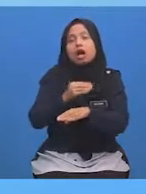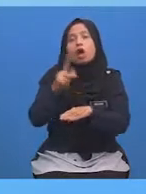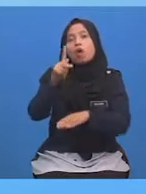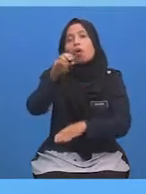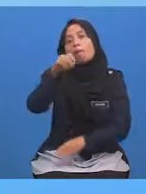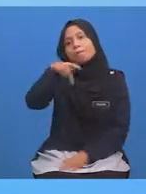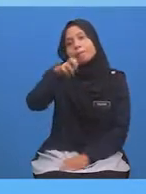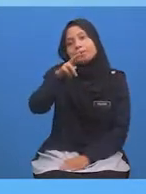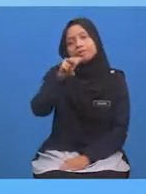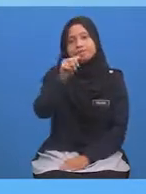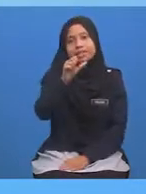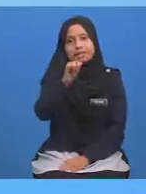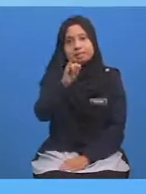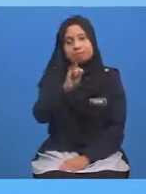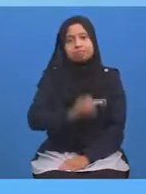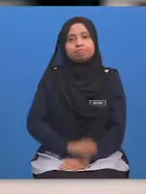koperasi.